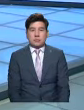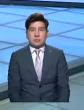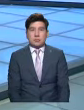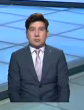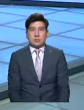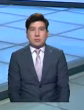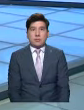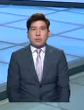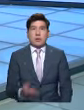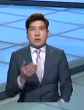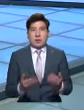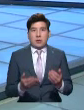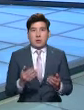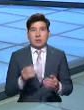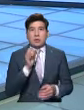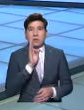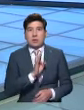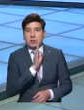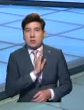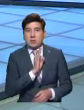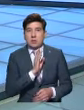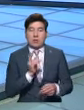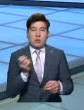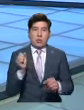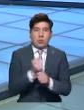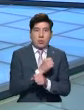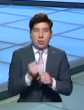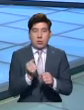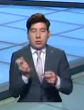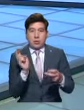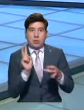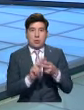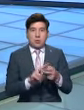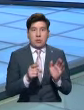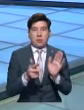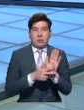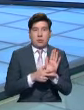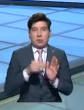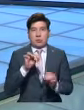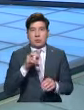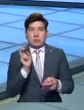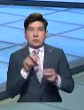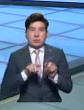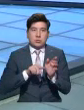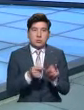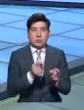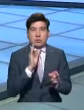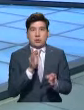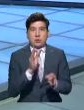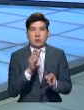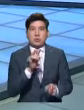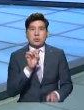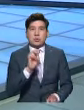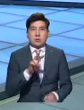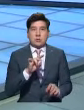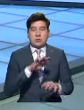Енді әйеліне қол көтергендер 8 жылға сотталады, педофилдер өмір бойына бас бостандығынан айырылады. Суицидке итермелегендер,